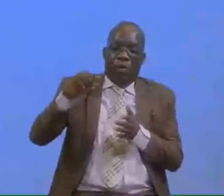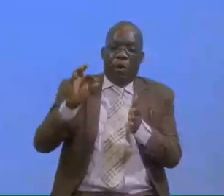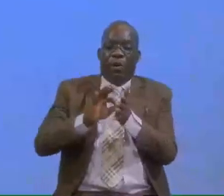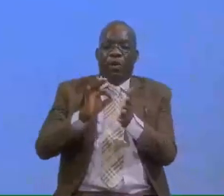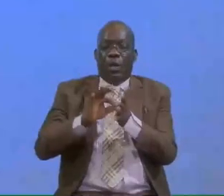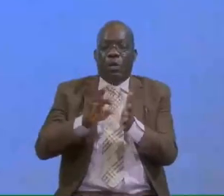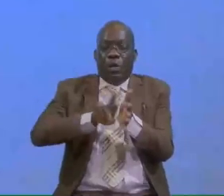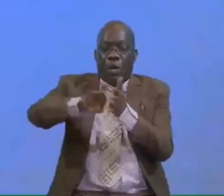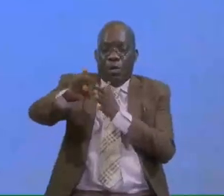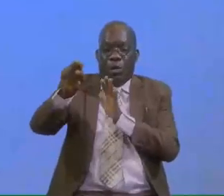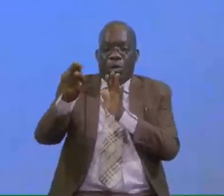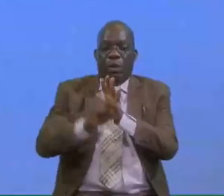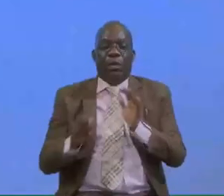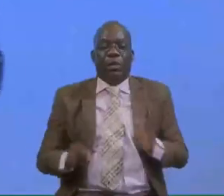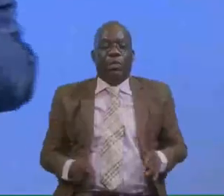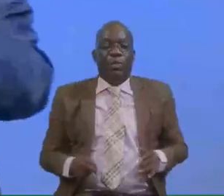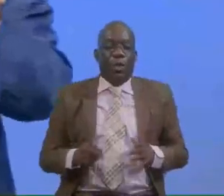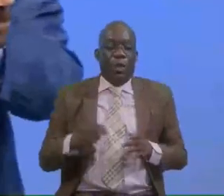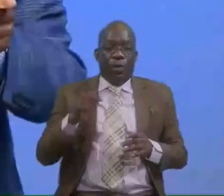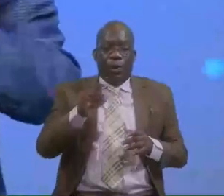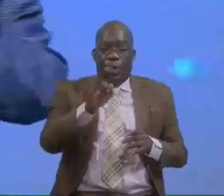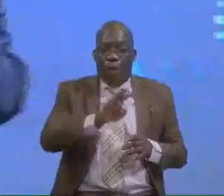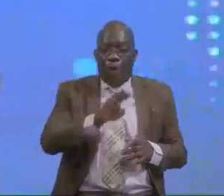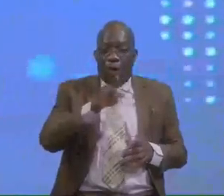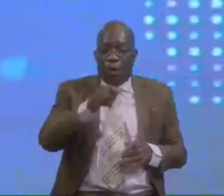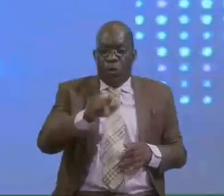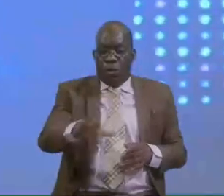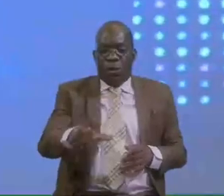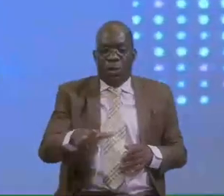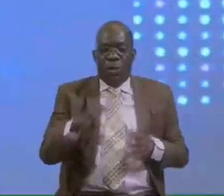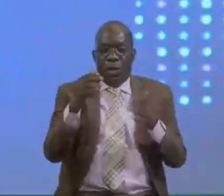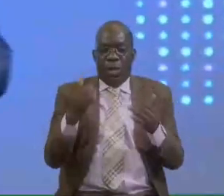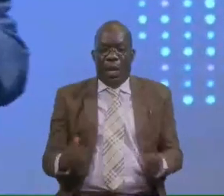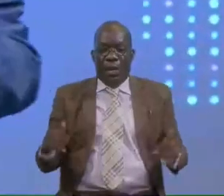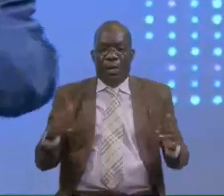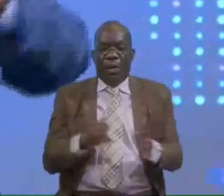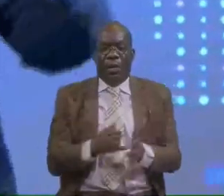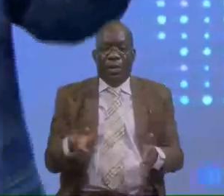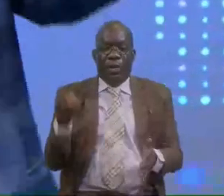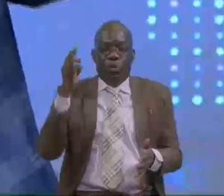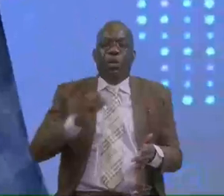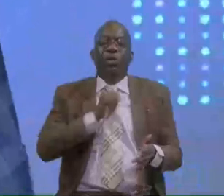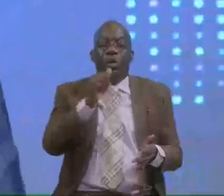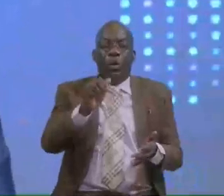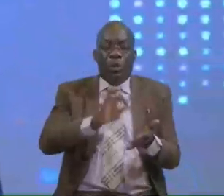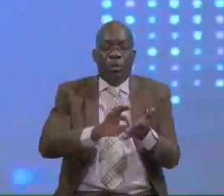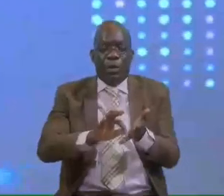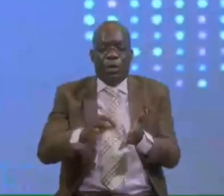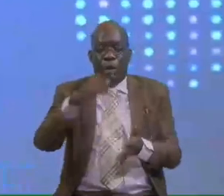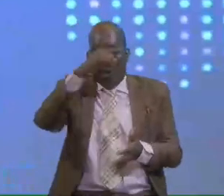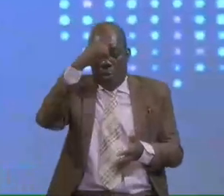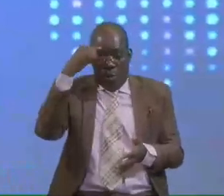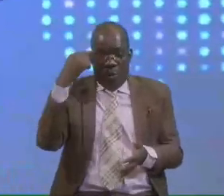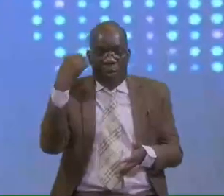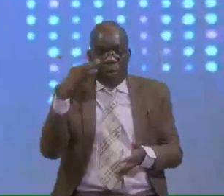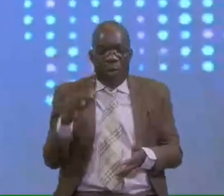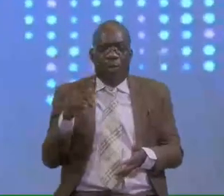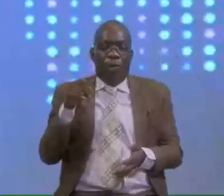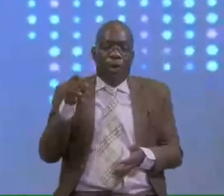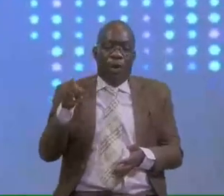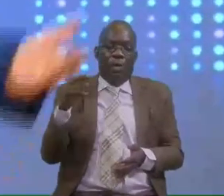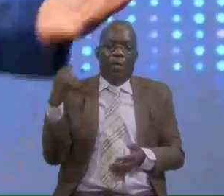justice. Verset 23. Mais ce n'est pas à cause de lui seul qu'il a